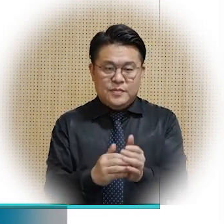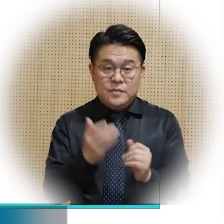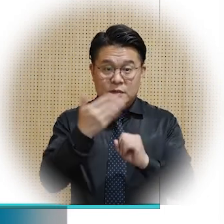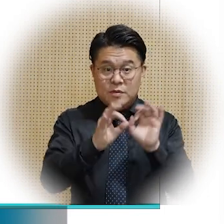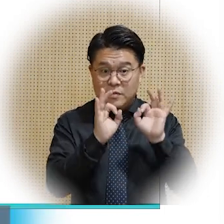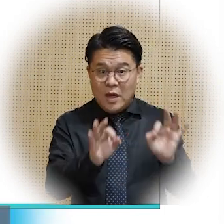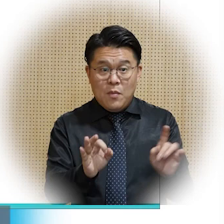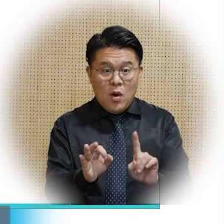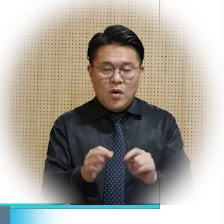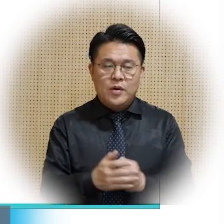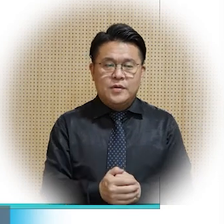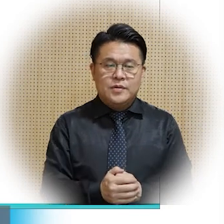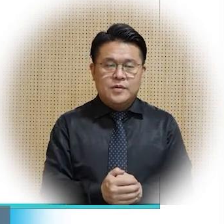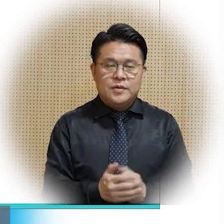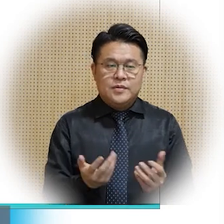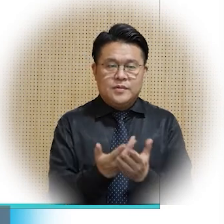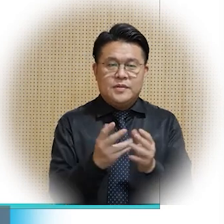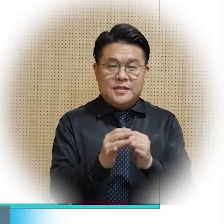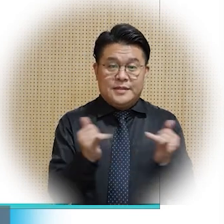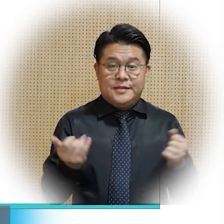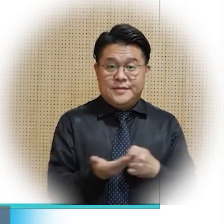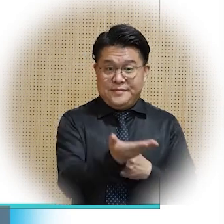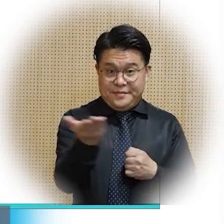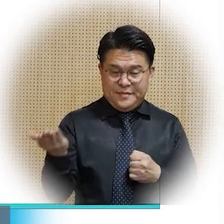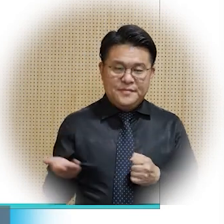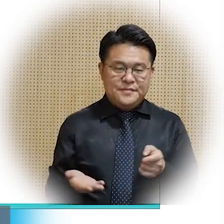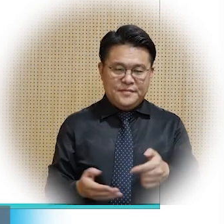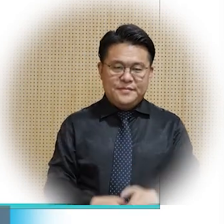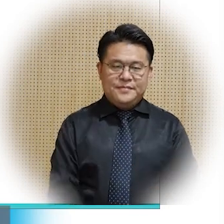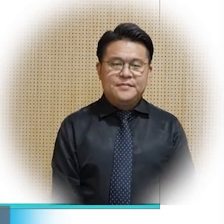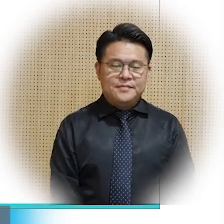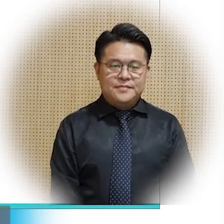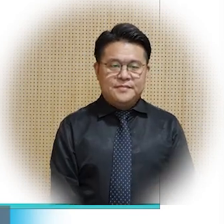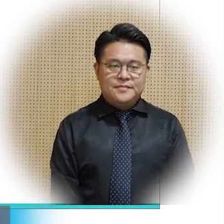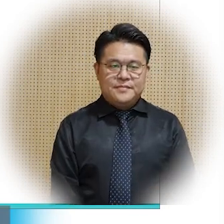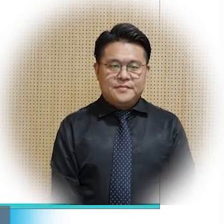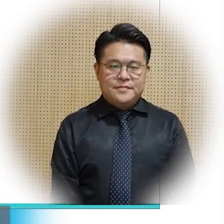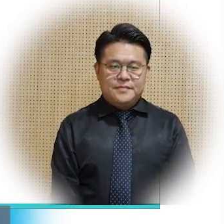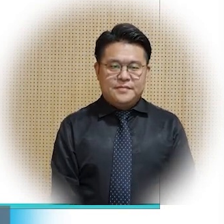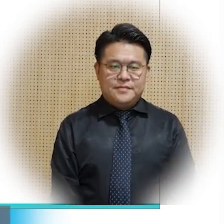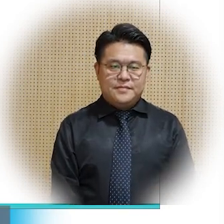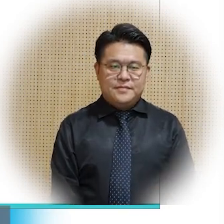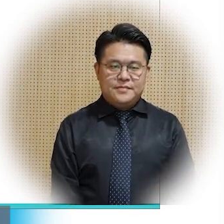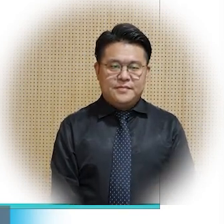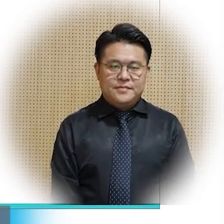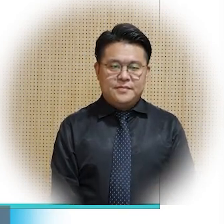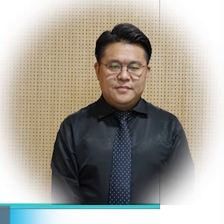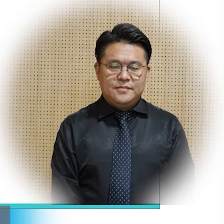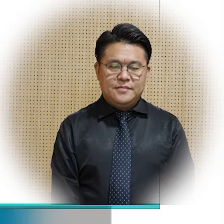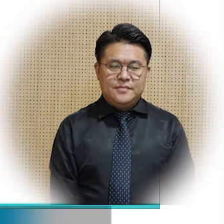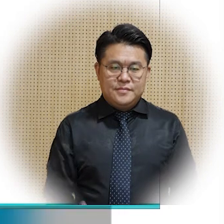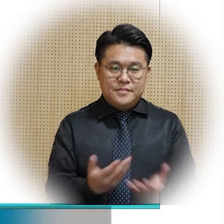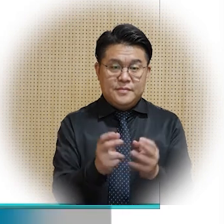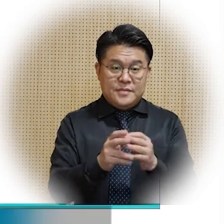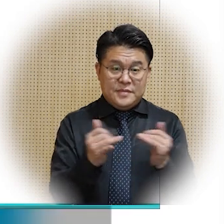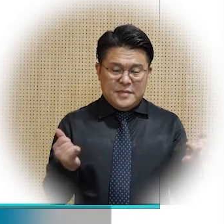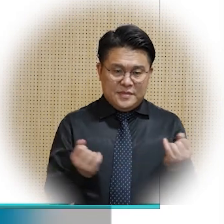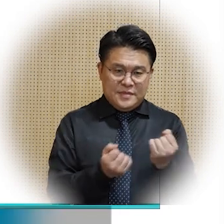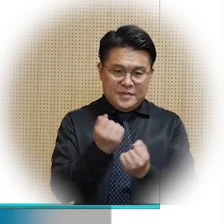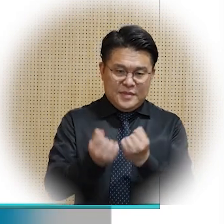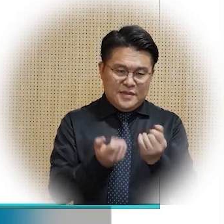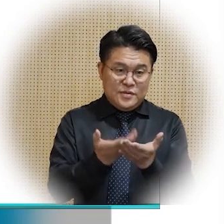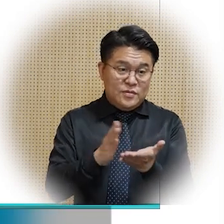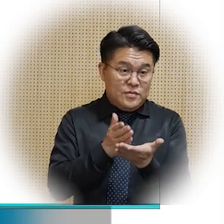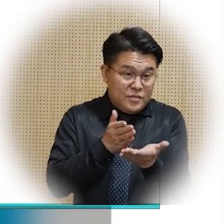배치를 했었고요. 여기 사진에 보이는 분들이 이제 그 우리 발달장애인 분이다라고 이제 보시면 될 것 같아요.